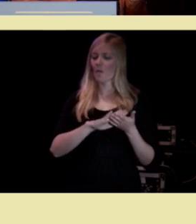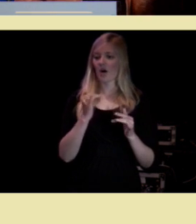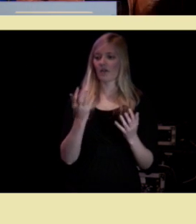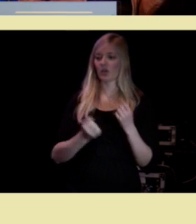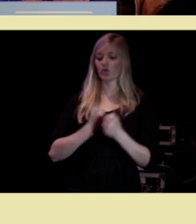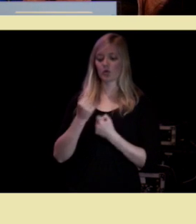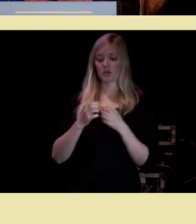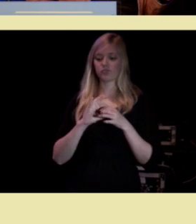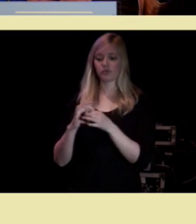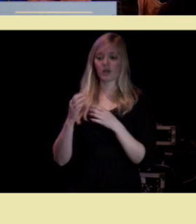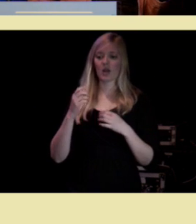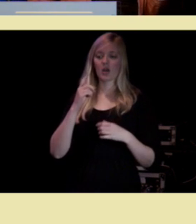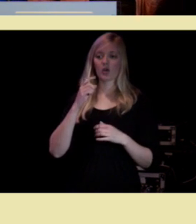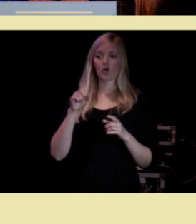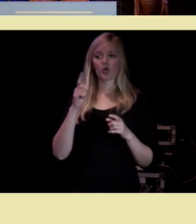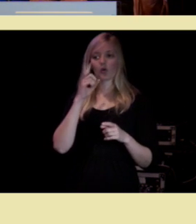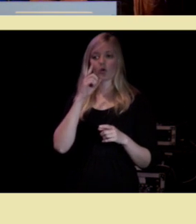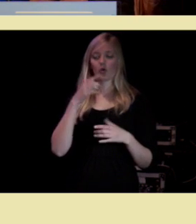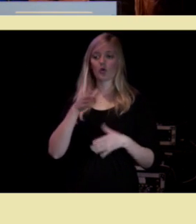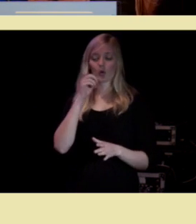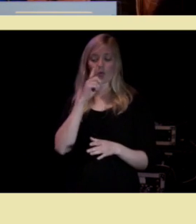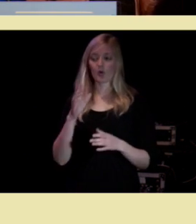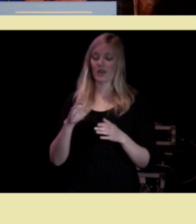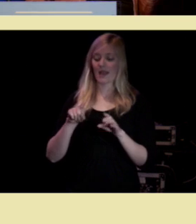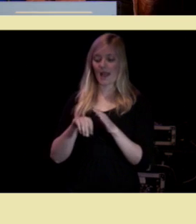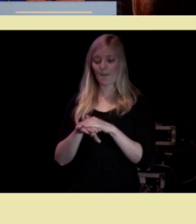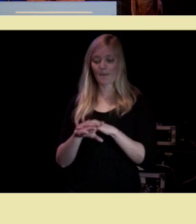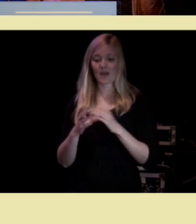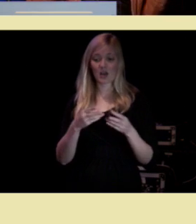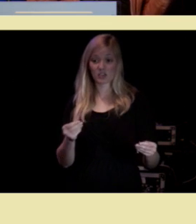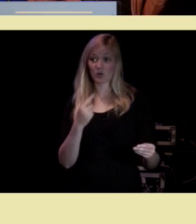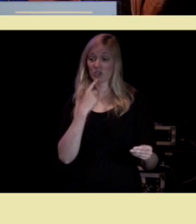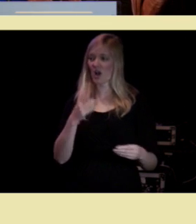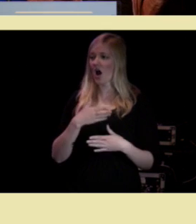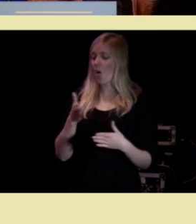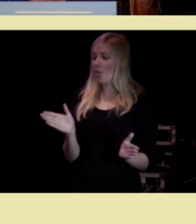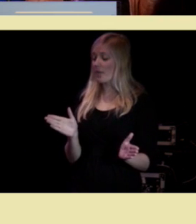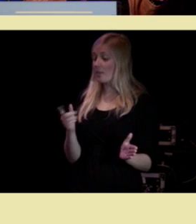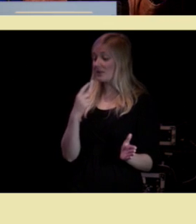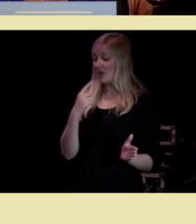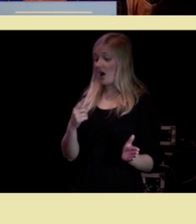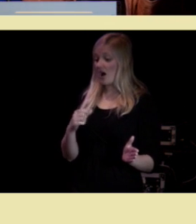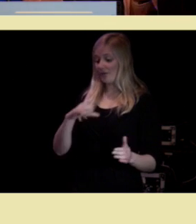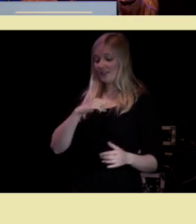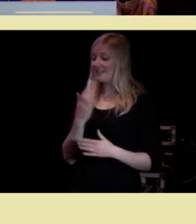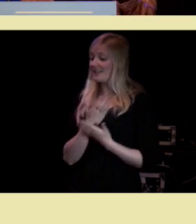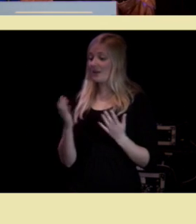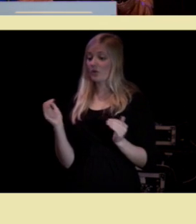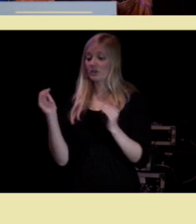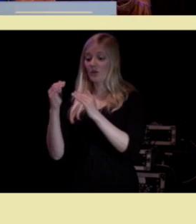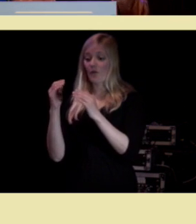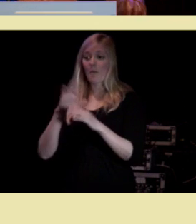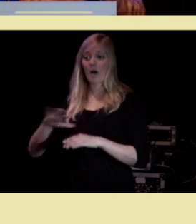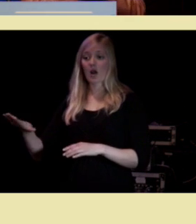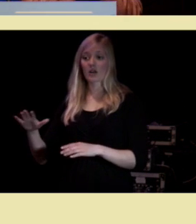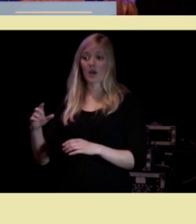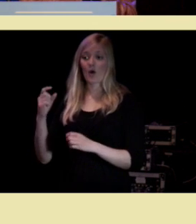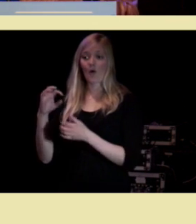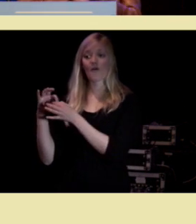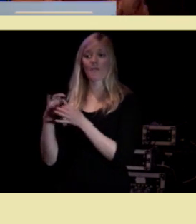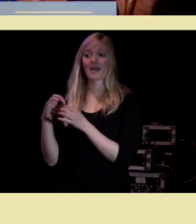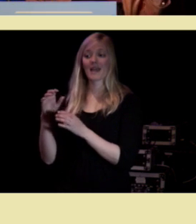som heter Jordmor hjem i Asker. Og da åpnet hun med å si at hadde det ikke vært for organiseringen til barne- og familienheten. Og da tenkte